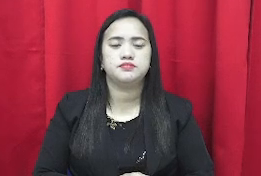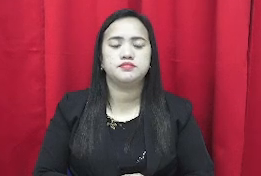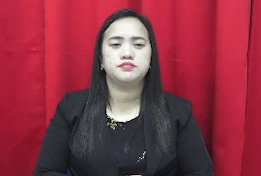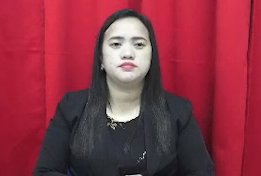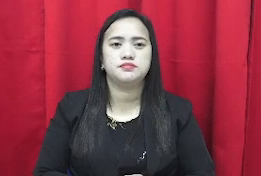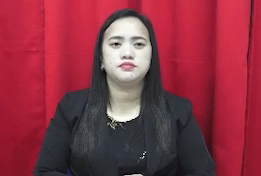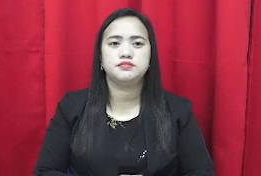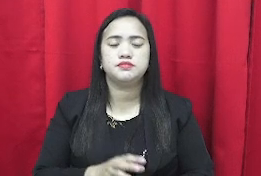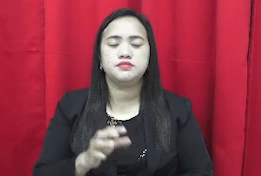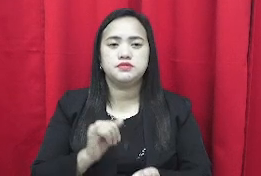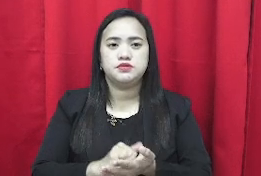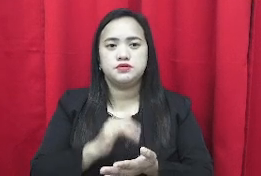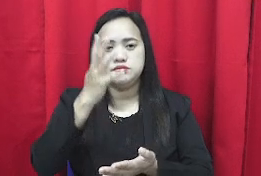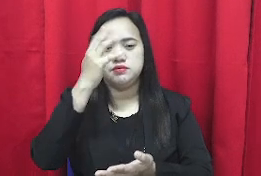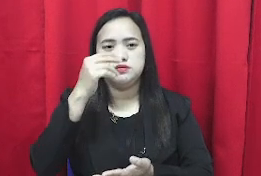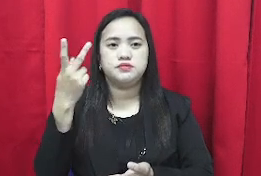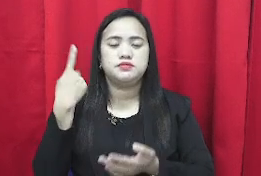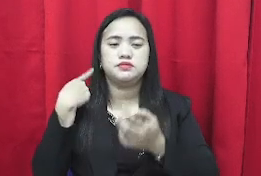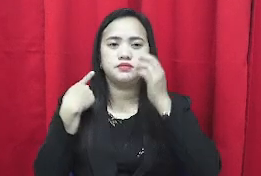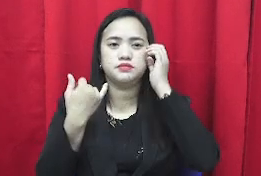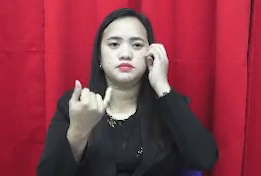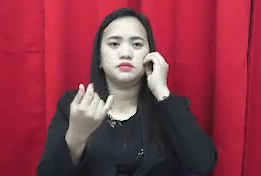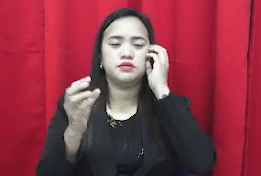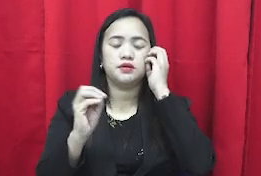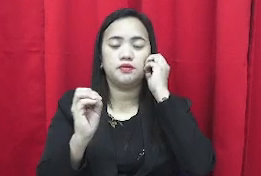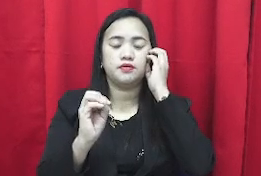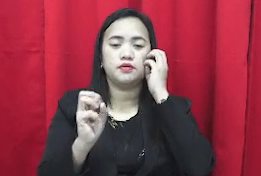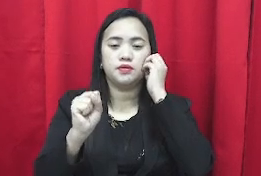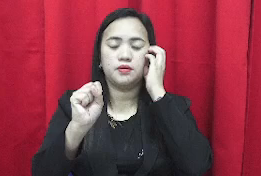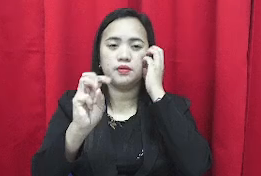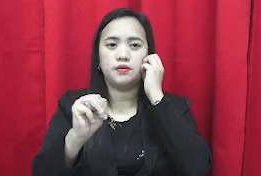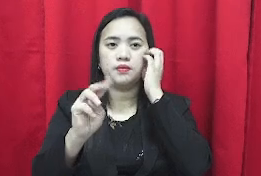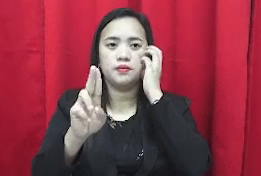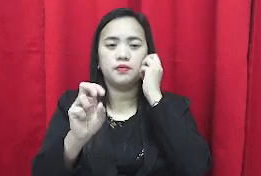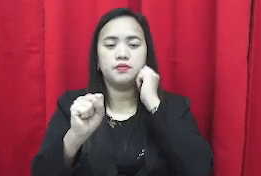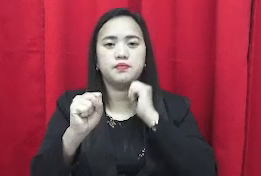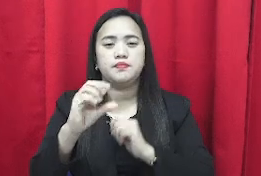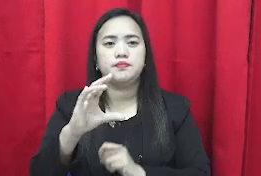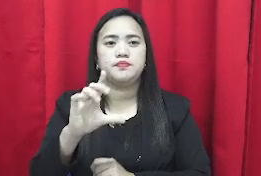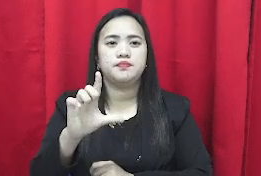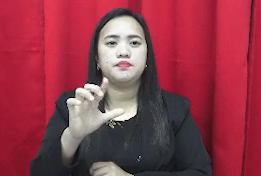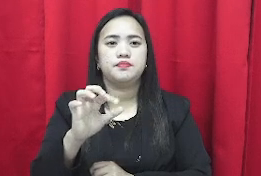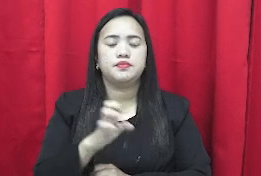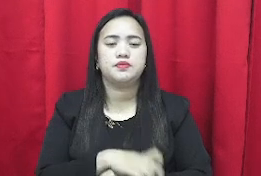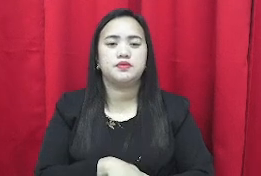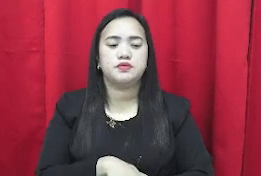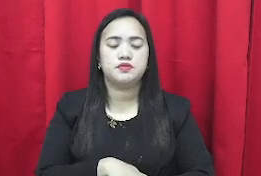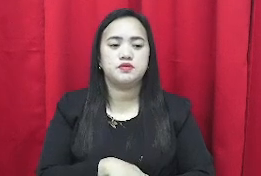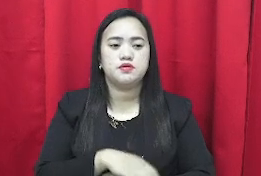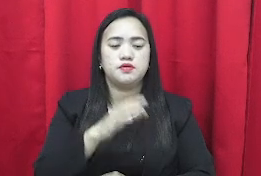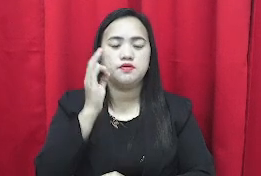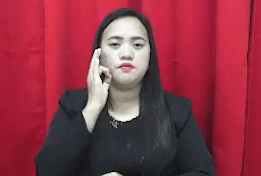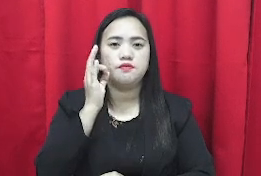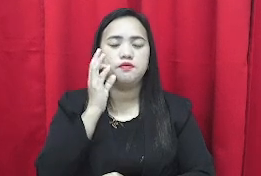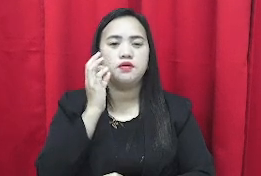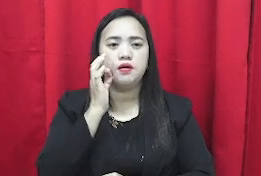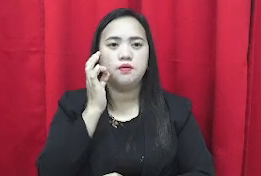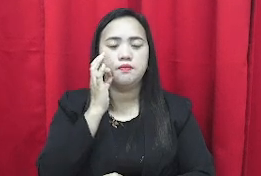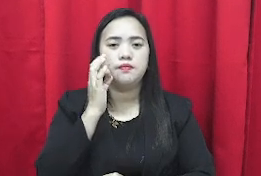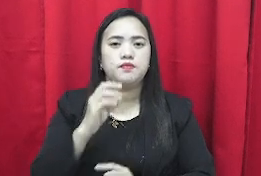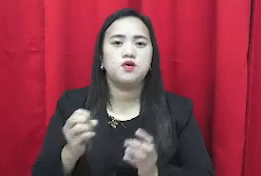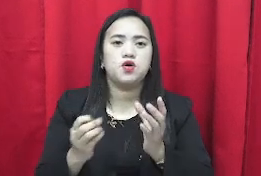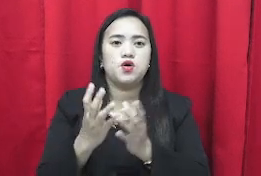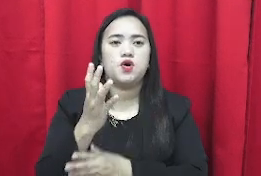ang katawan ng anak natin lalaki walang muscle no baby fat ha halatang lumaki sa hot